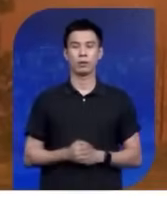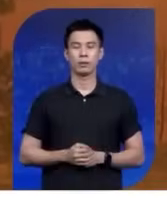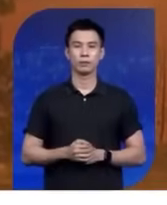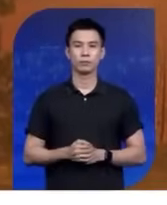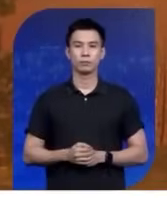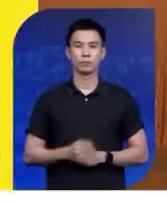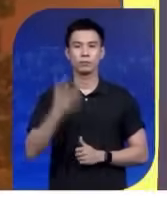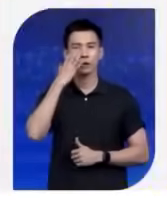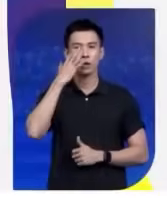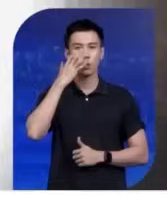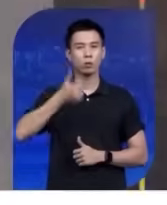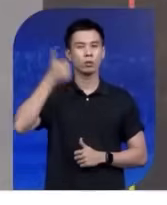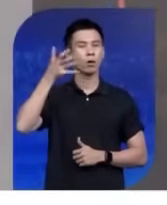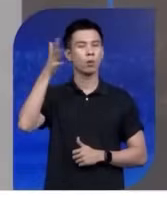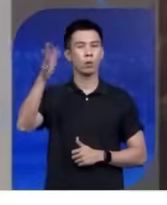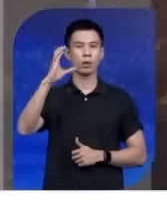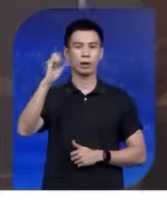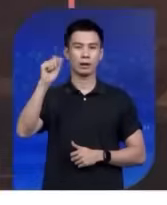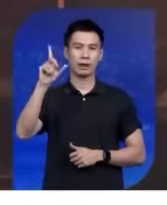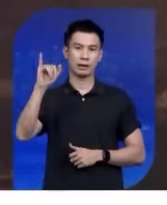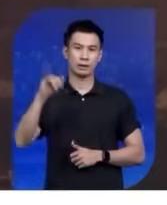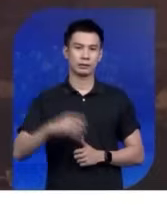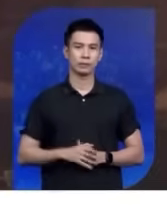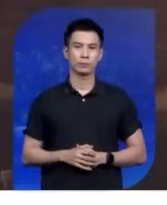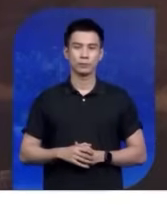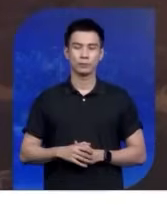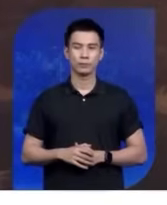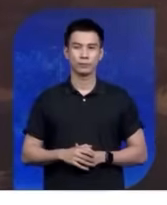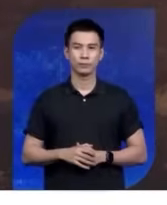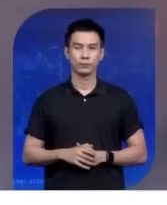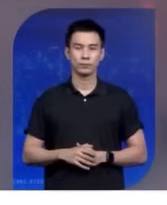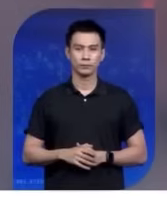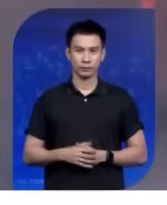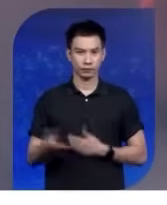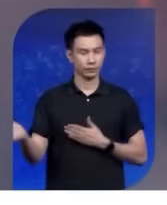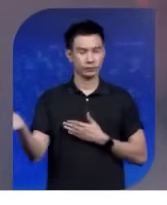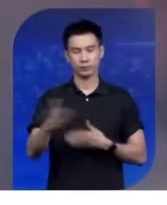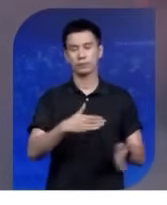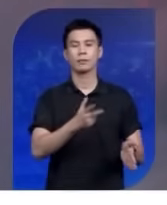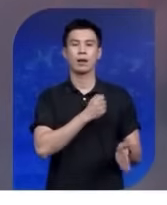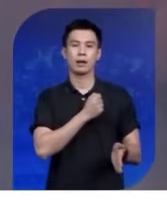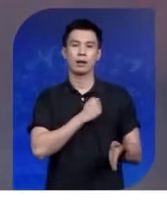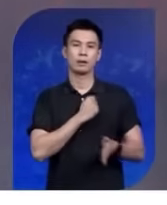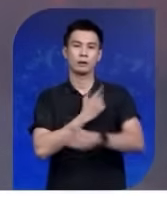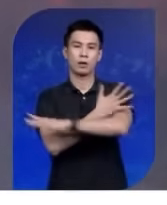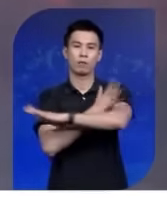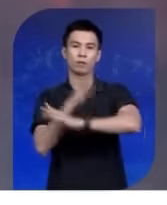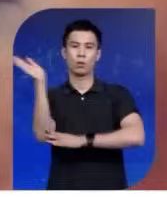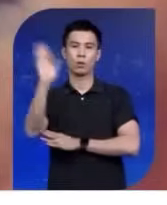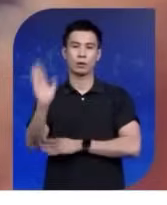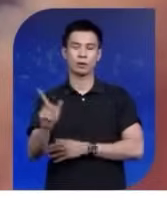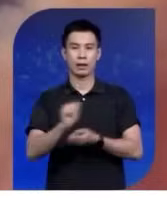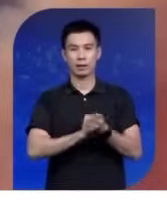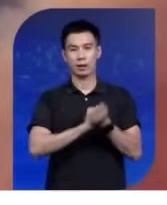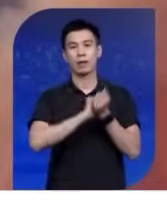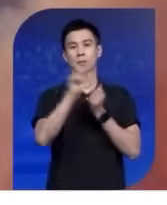bang California vườn quốc gia jasper tại Canada những ngày cuối tháng 7 cũng hứng chịu trận cháy rừng lớn nhất